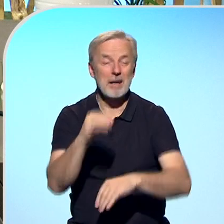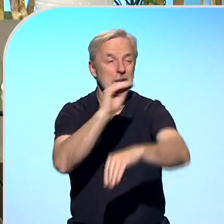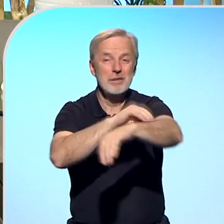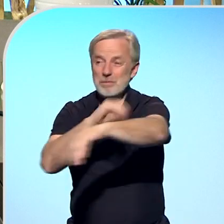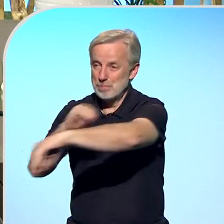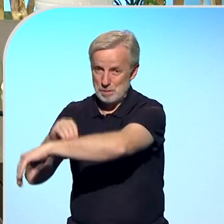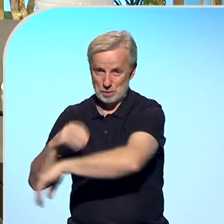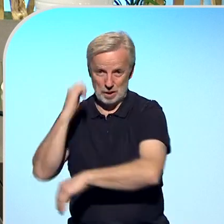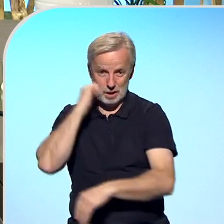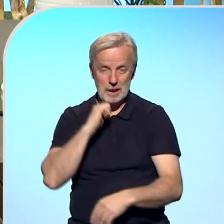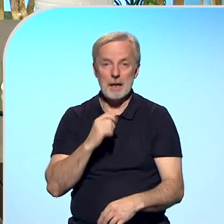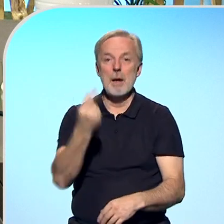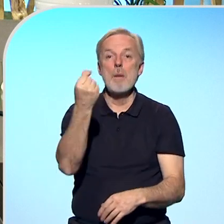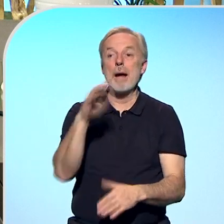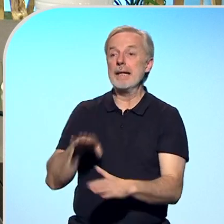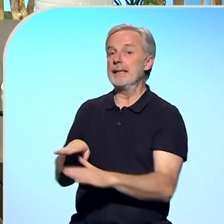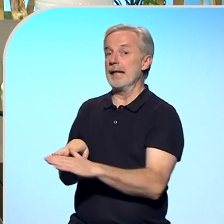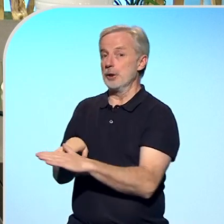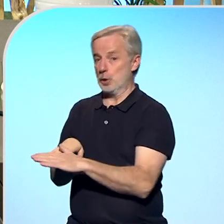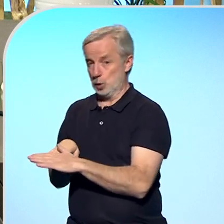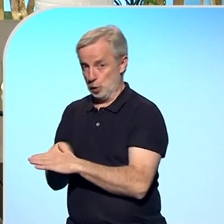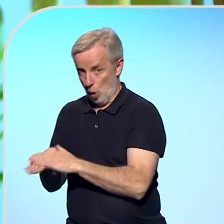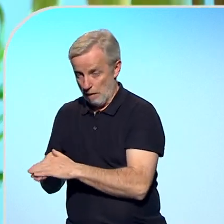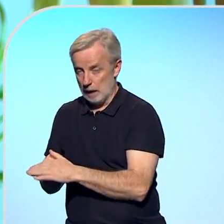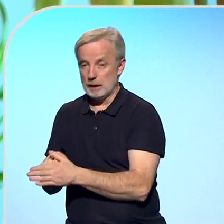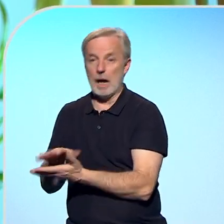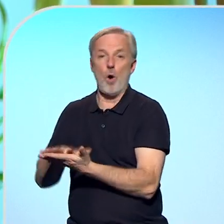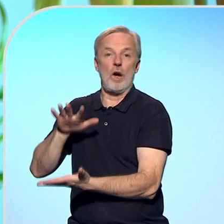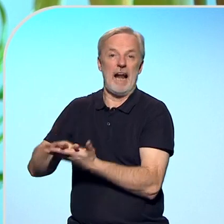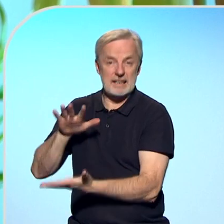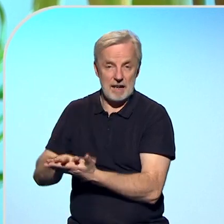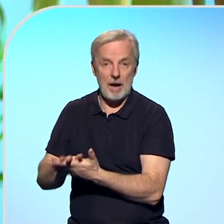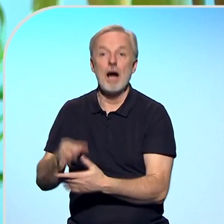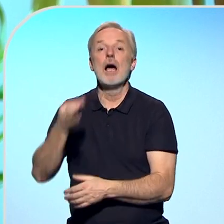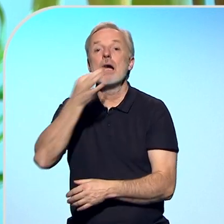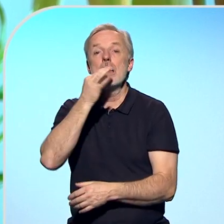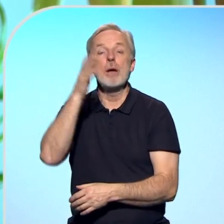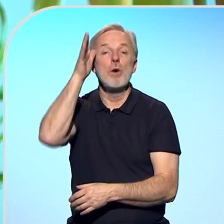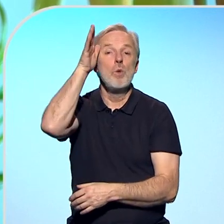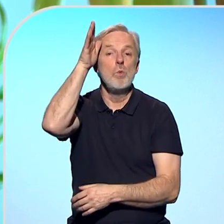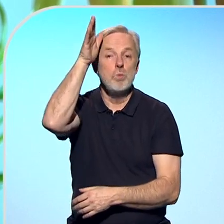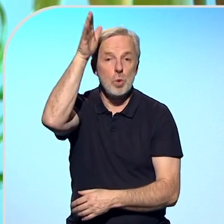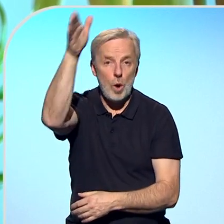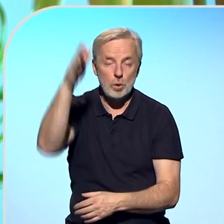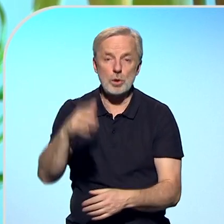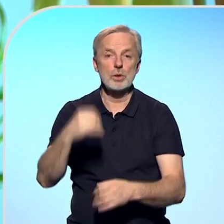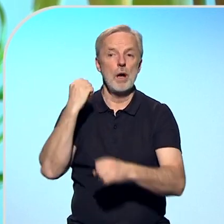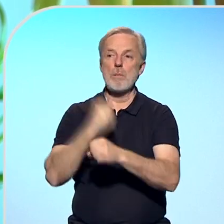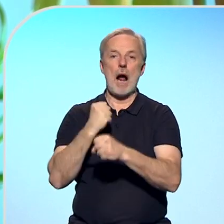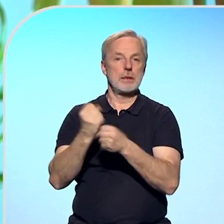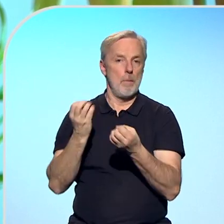můžu siahnuť na nějaké jako prechodné období. Když třeba člověk přijde o práci. Například. Ano, určitě potřeba počítat s nějakými zdravotnými